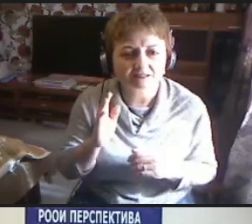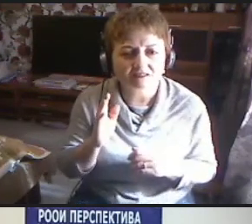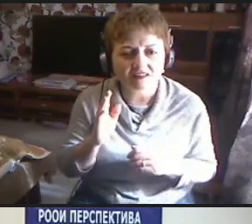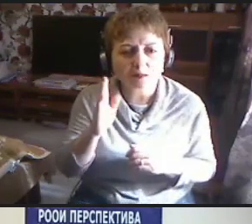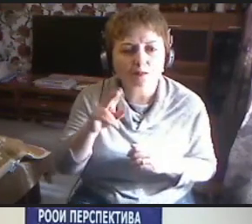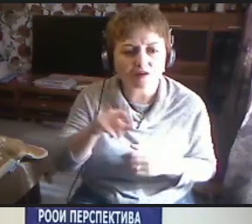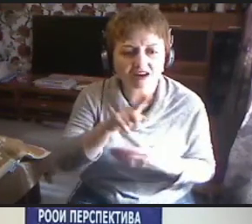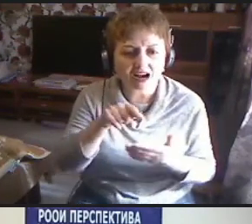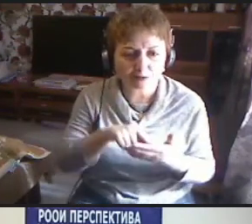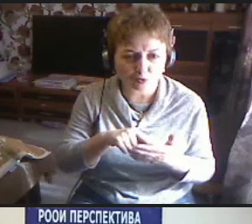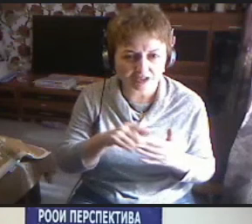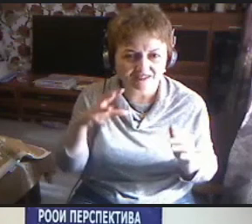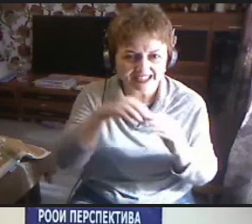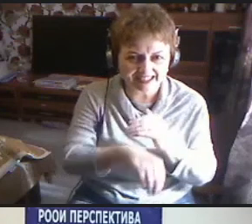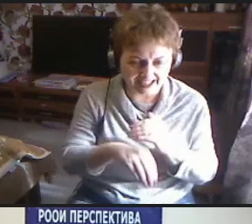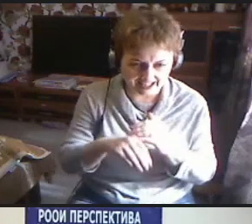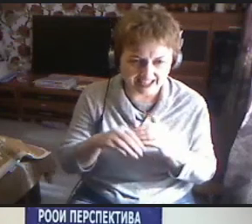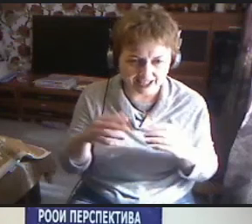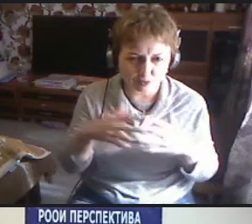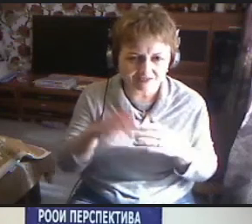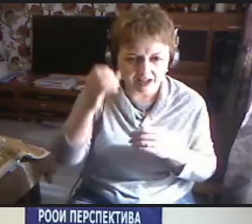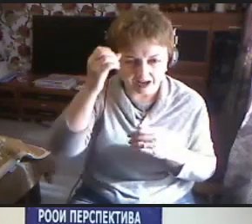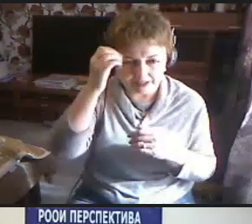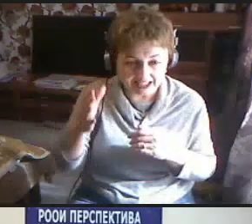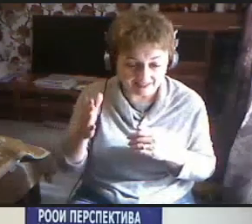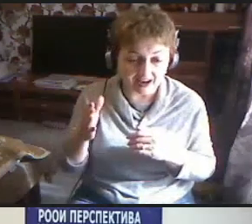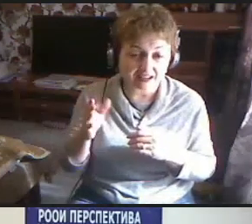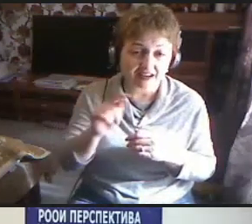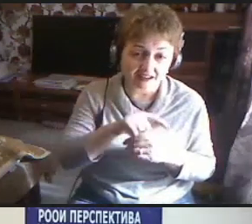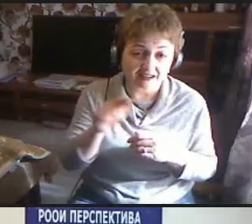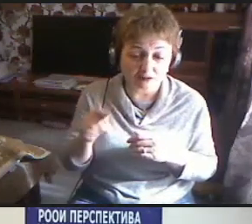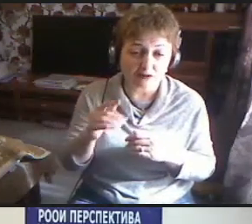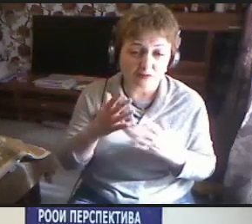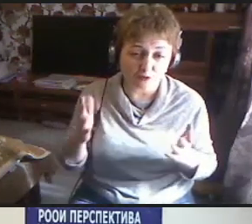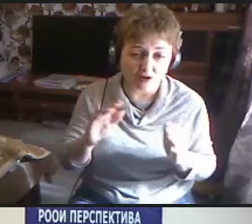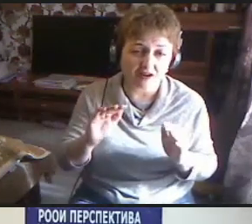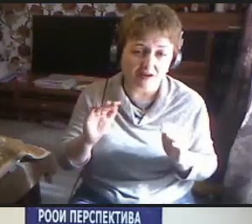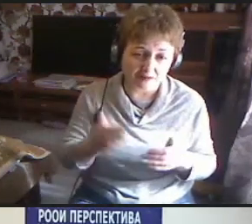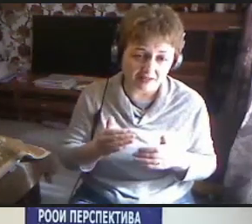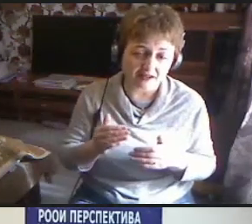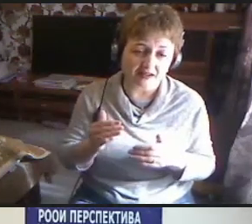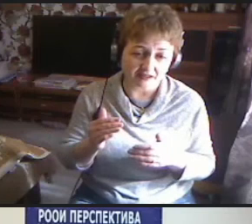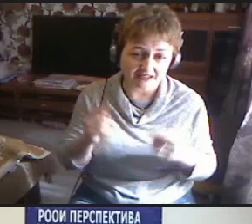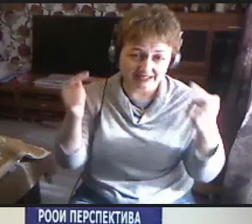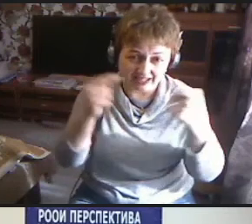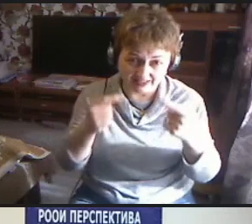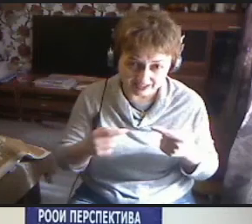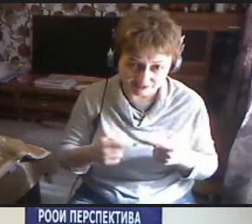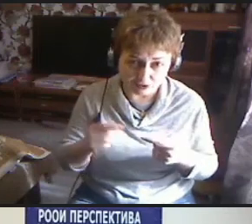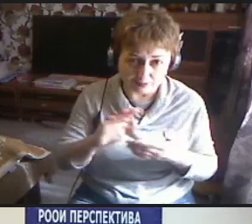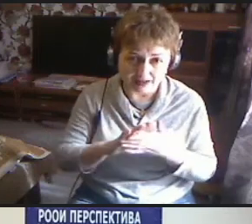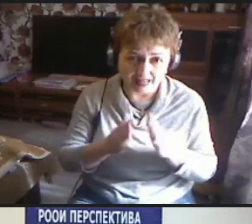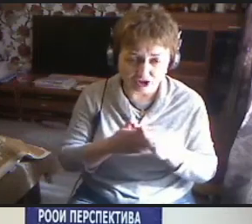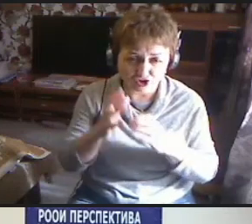по вопросу внедрения инклюзивного образования в той или иной степени более-менее, так сказать, соответствует, да,